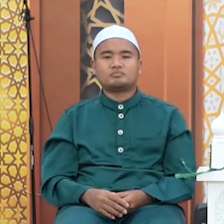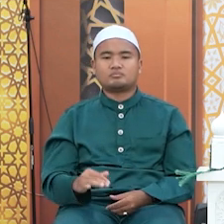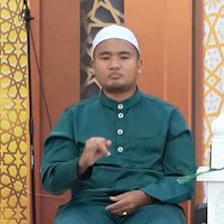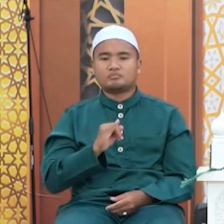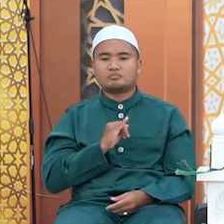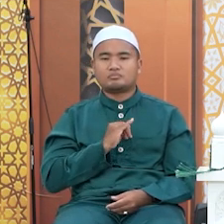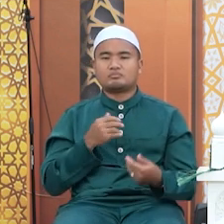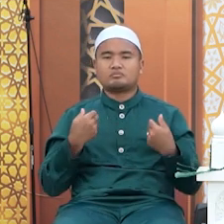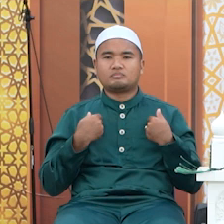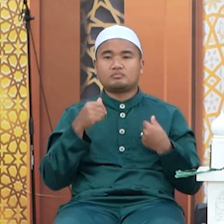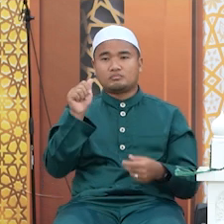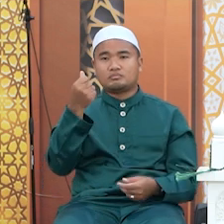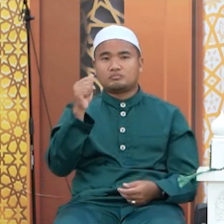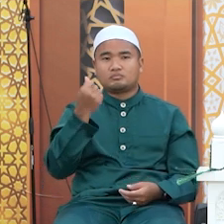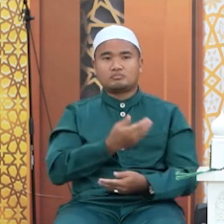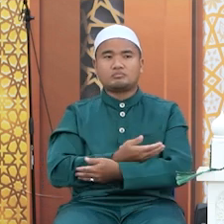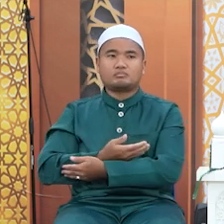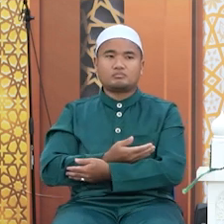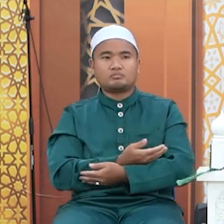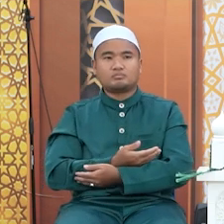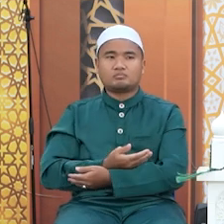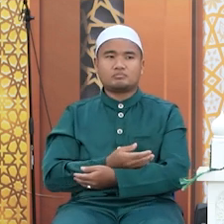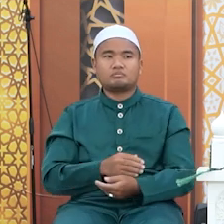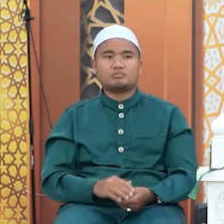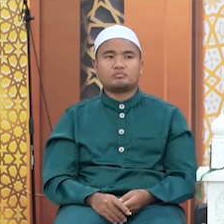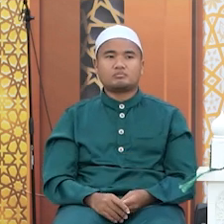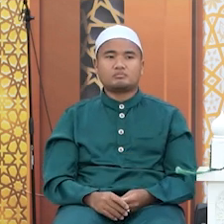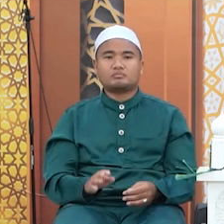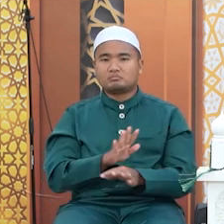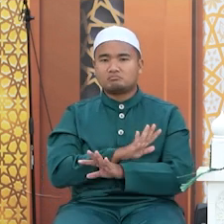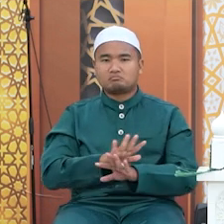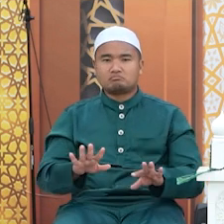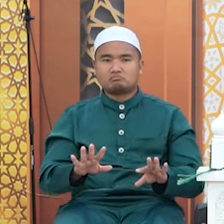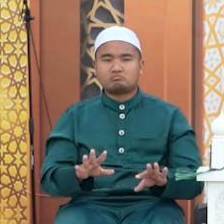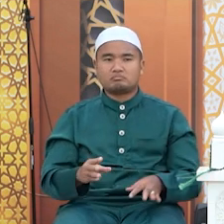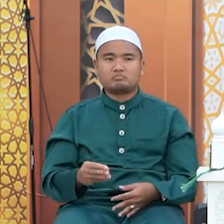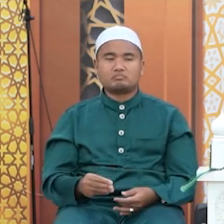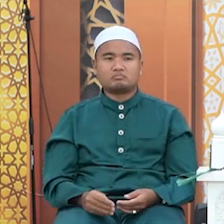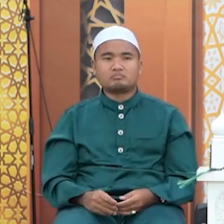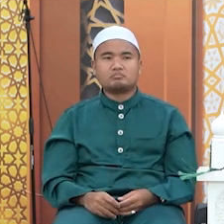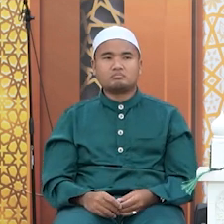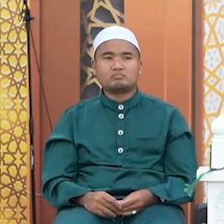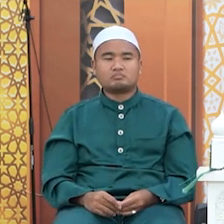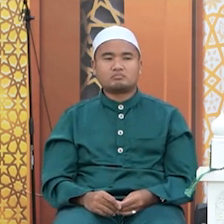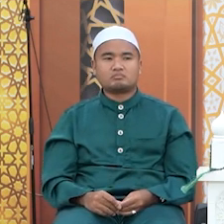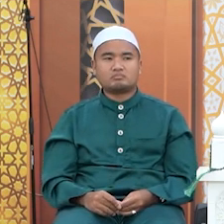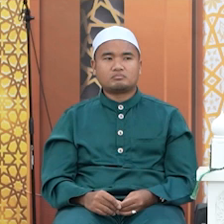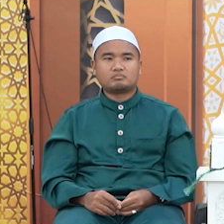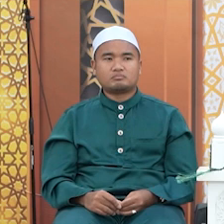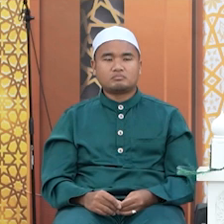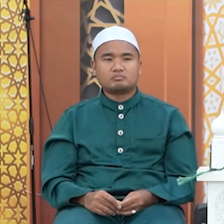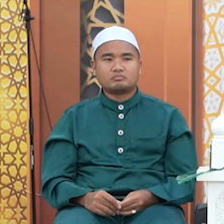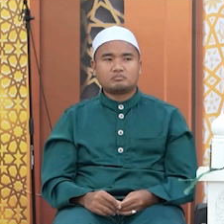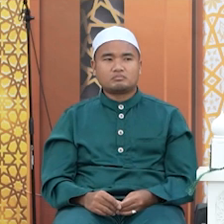ada 10 anak. Seorang pun aku tak bagi muka, ciung pun tak. Nabi jawab, man lam